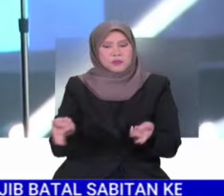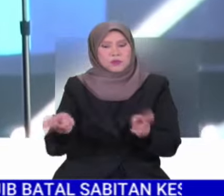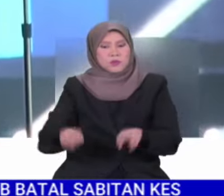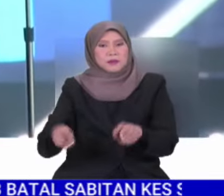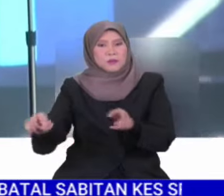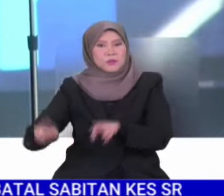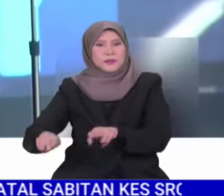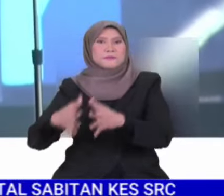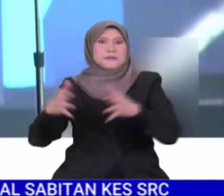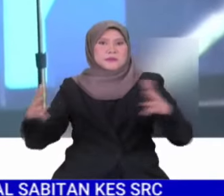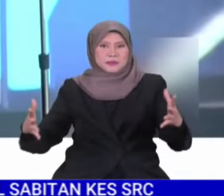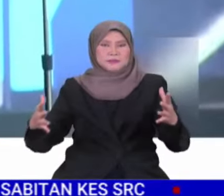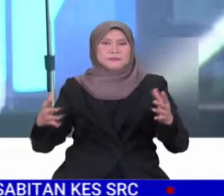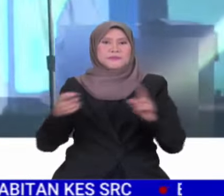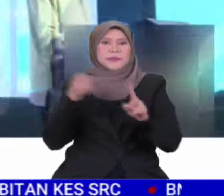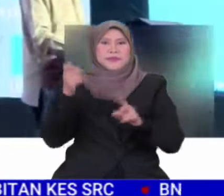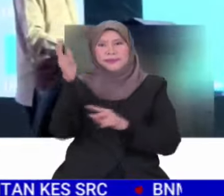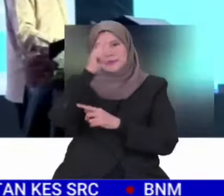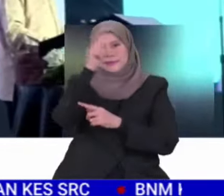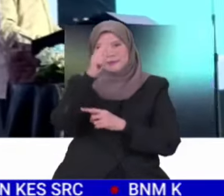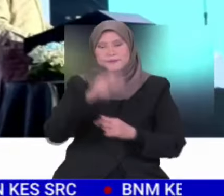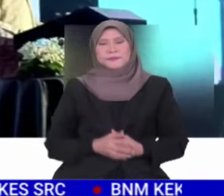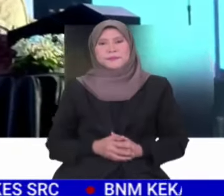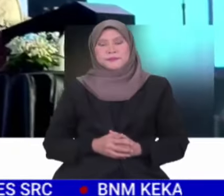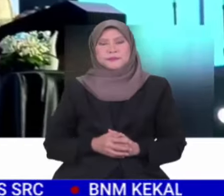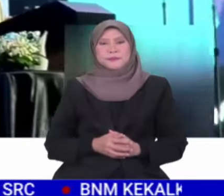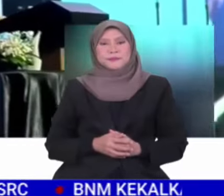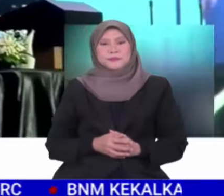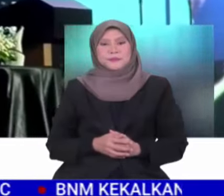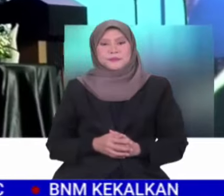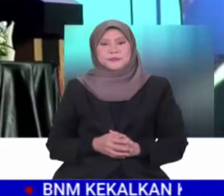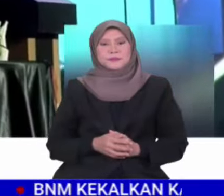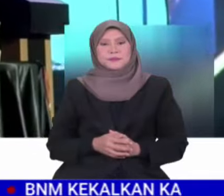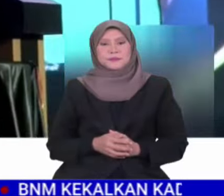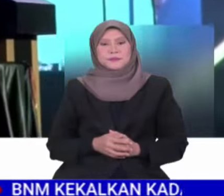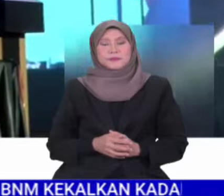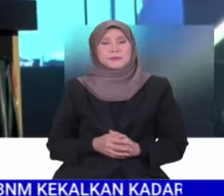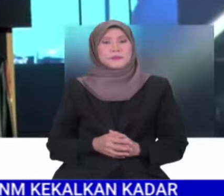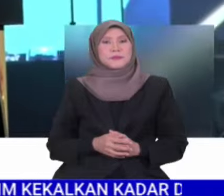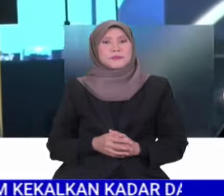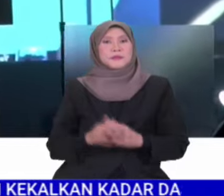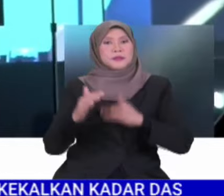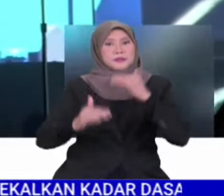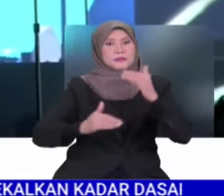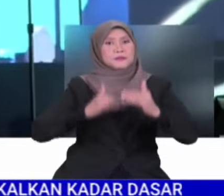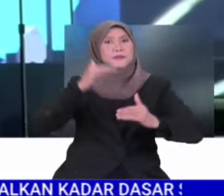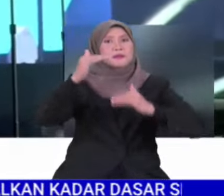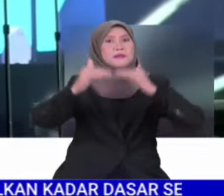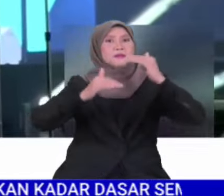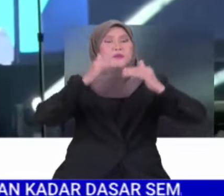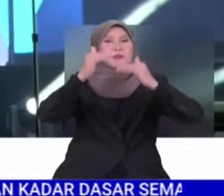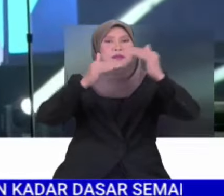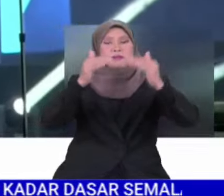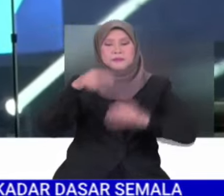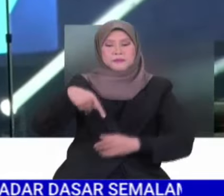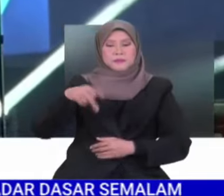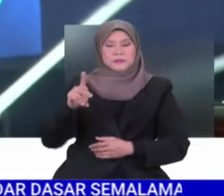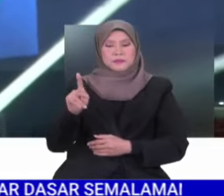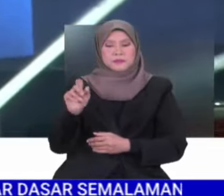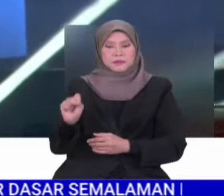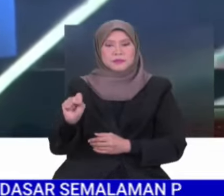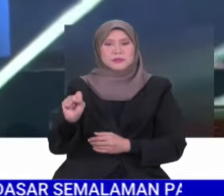kontrak-kontrak besar oleh kerajaan. Jadi perkembangan kemajuan PKS